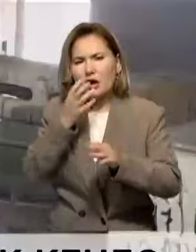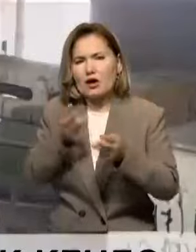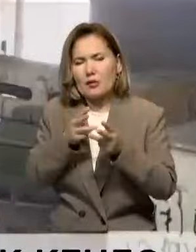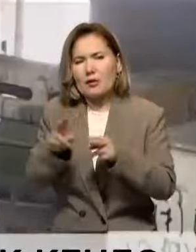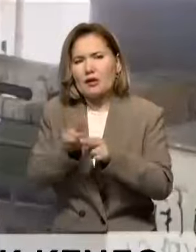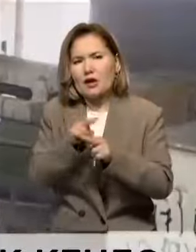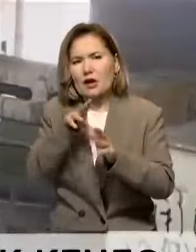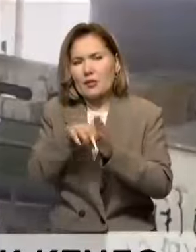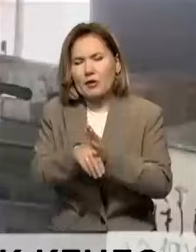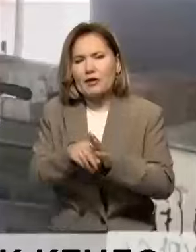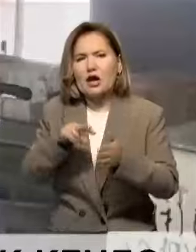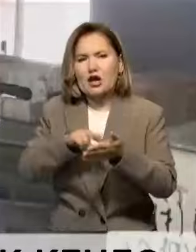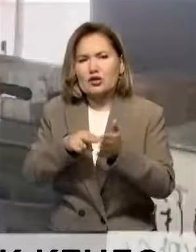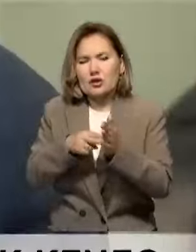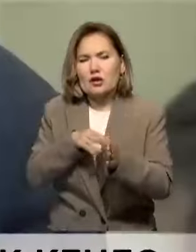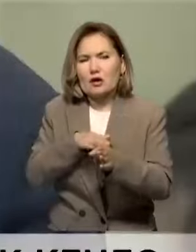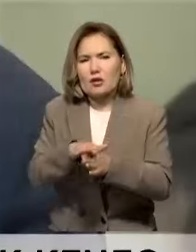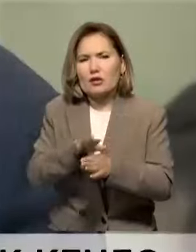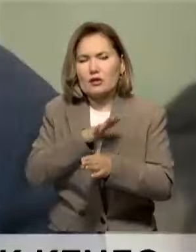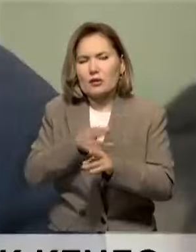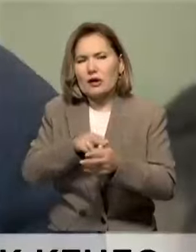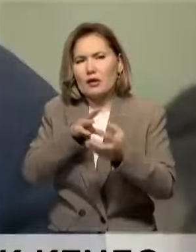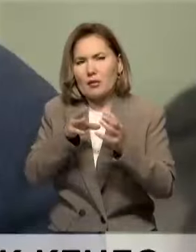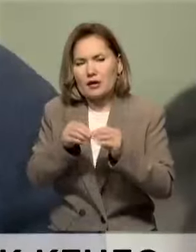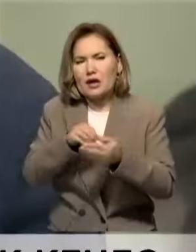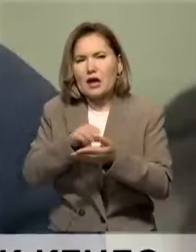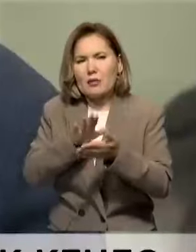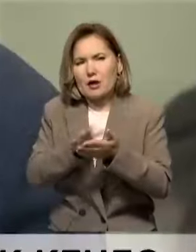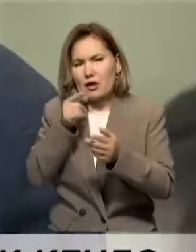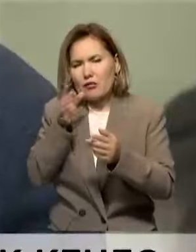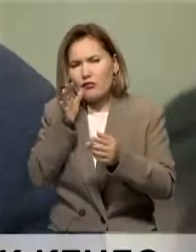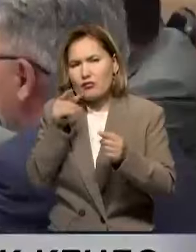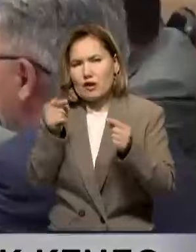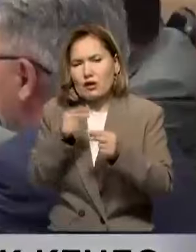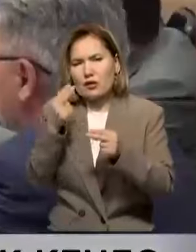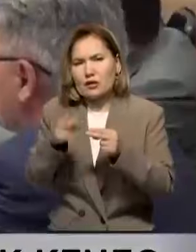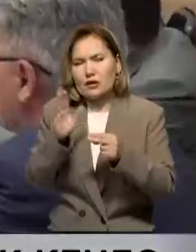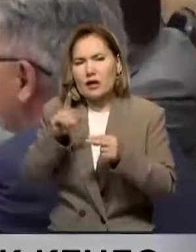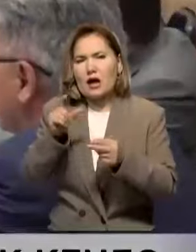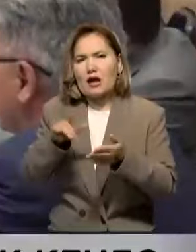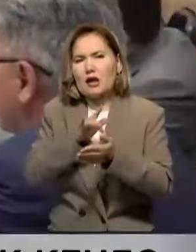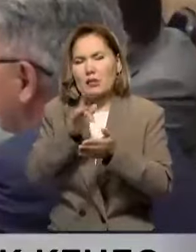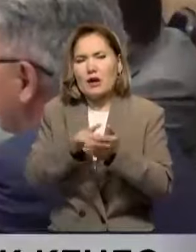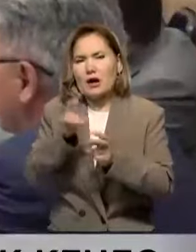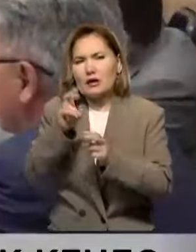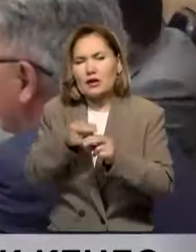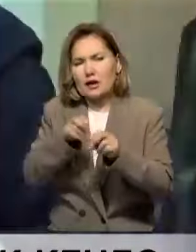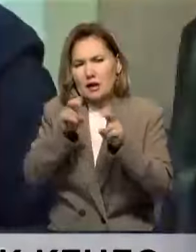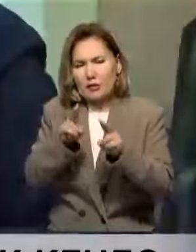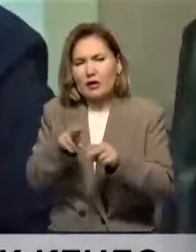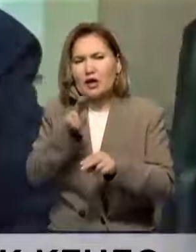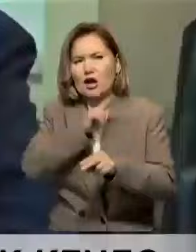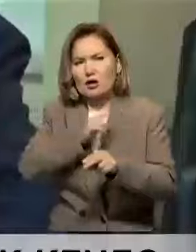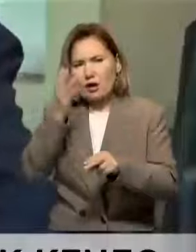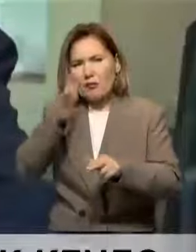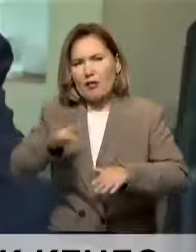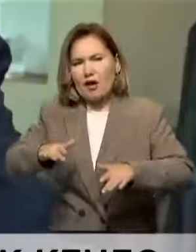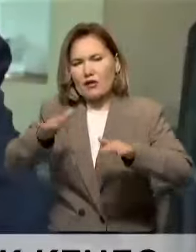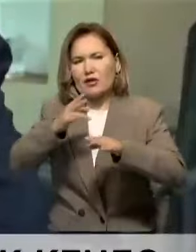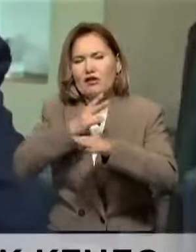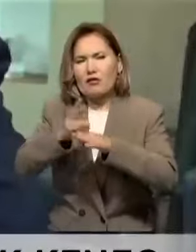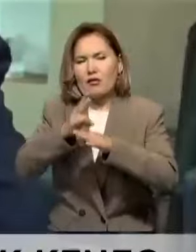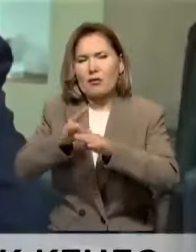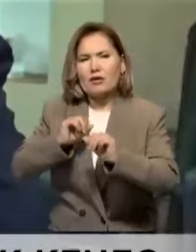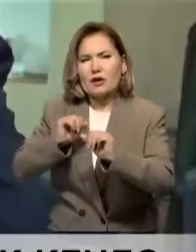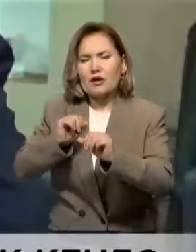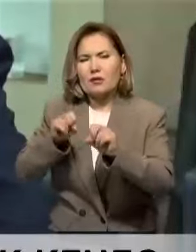маусымына дайындық жұмыстары жоспарға сай жүргізіліп жатыр, белгіленген мерзімде аяқталады. Екібастұздағы Крес станциясында атмосфераға шыққан зиянды заттарды автоматты